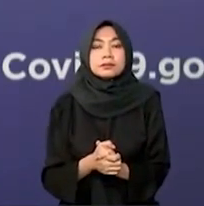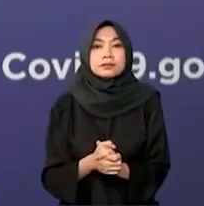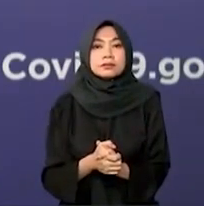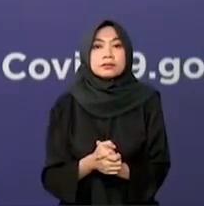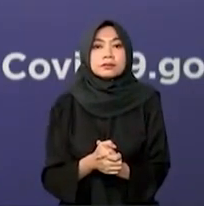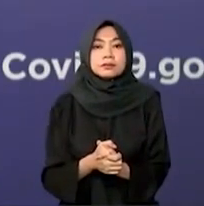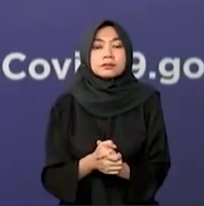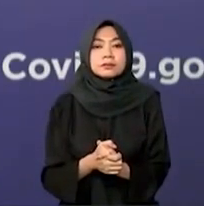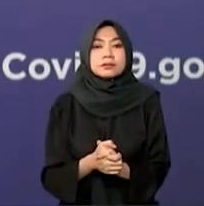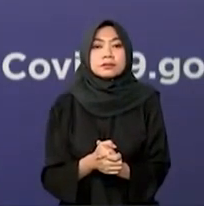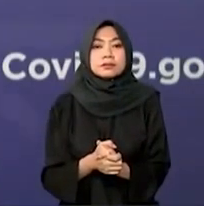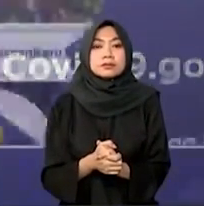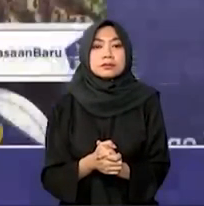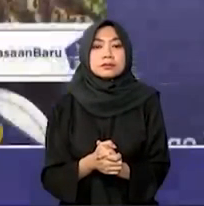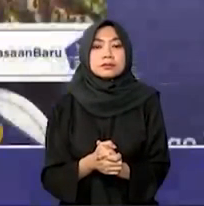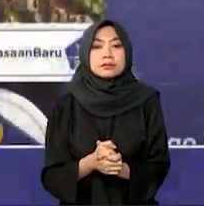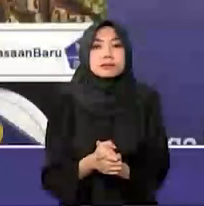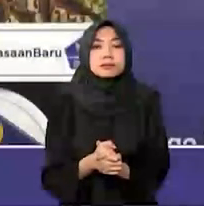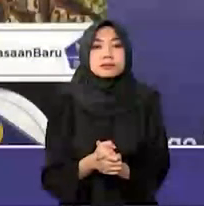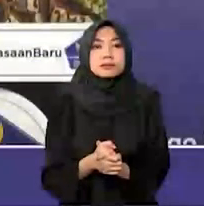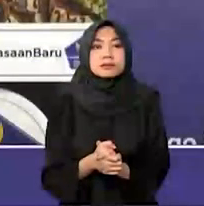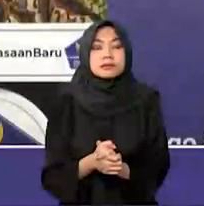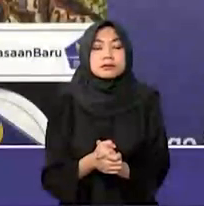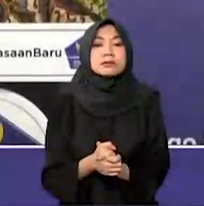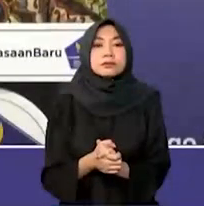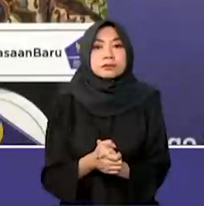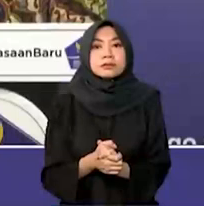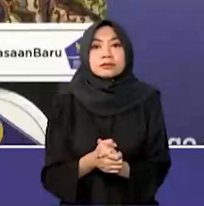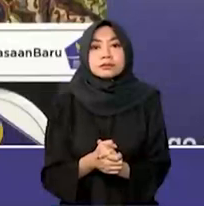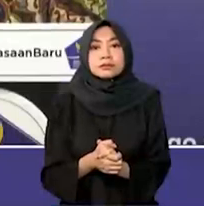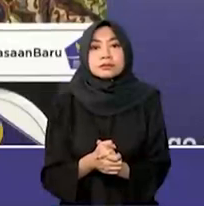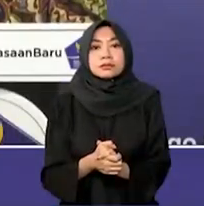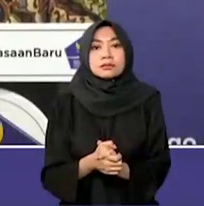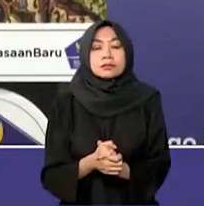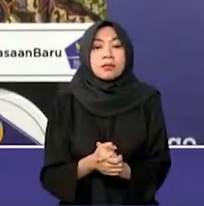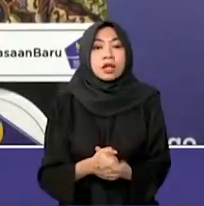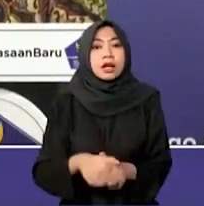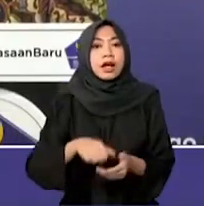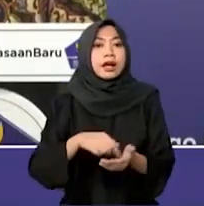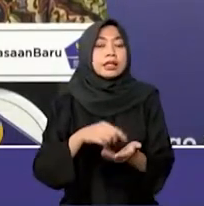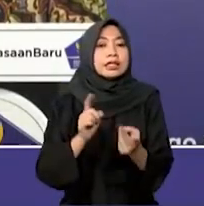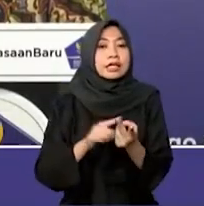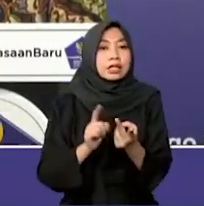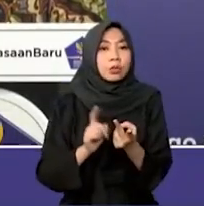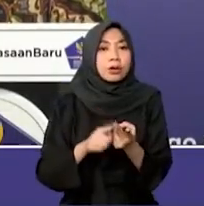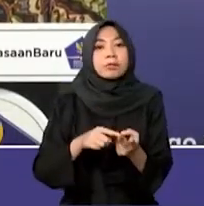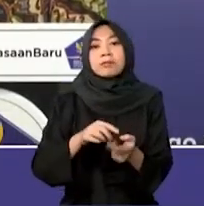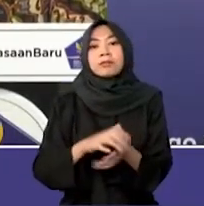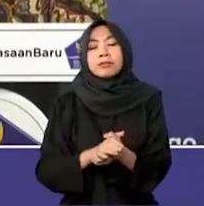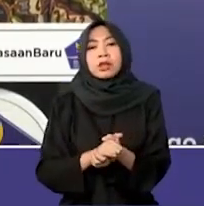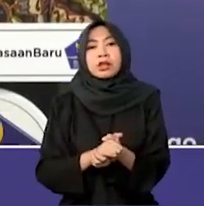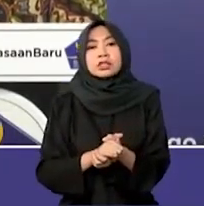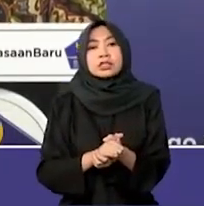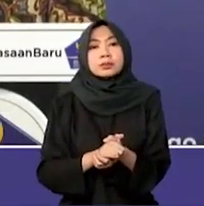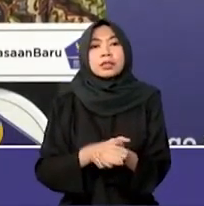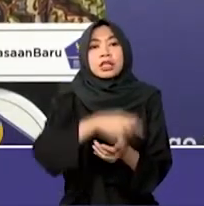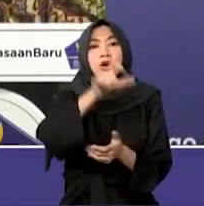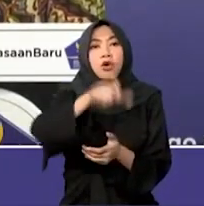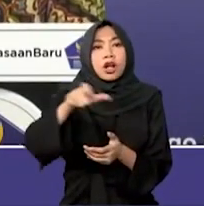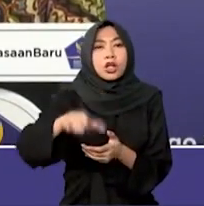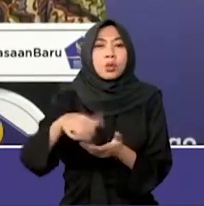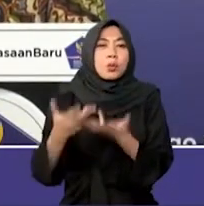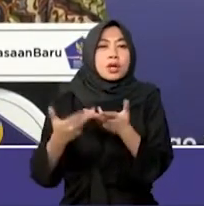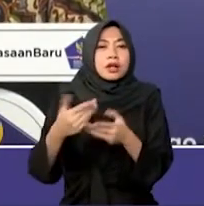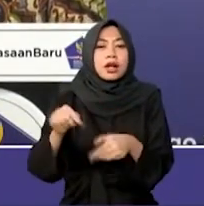dipastikan bahwa kontak yang lama ini akan berpeluang untuk terjadinya penularan